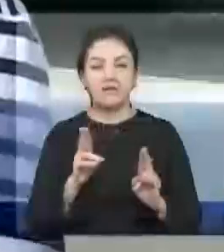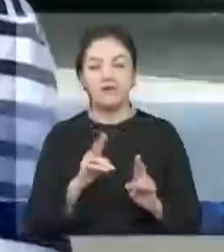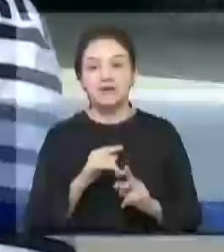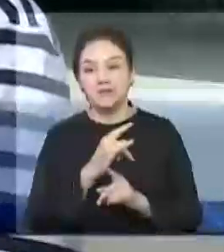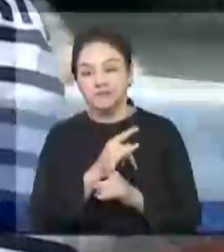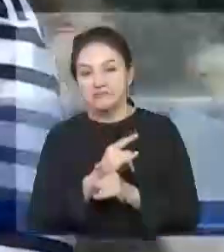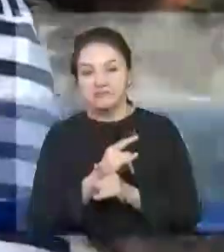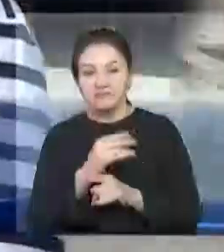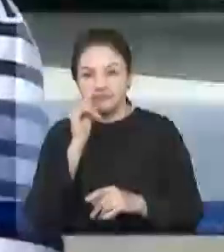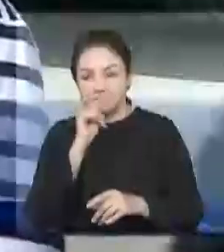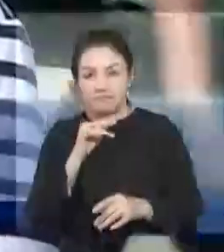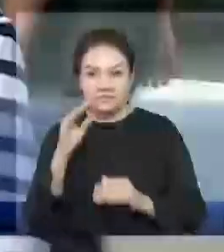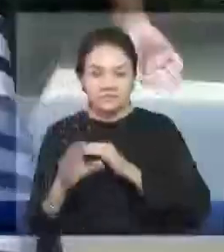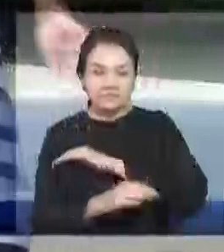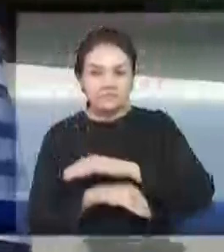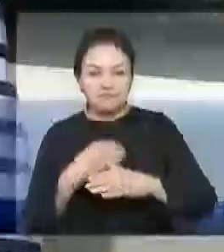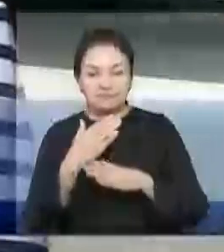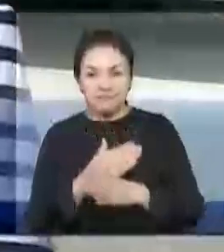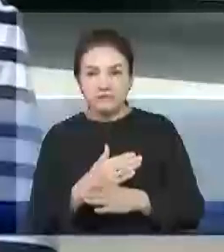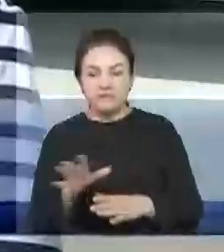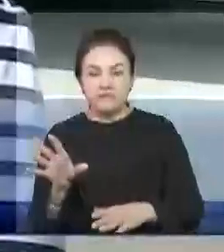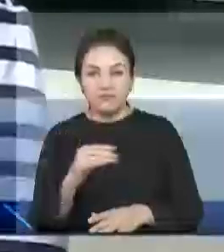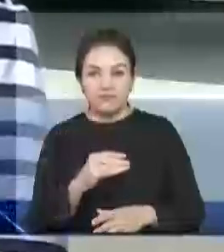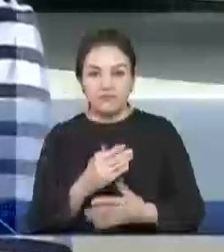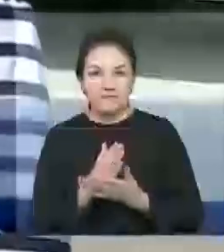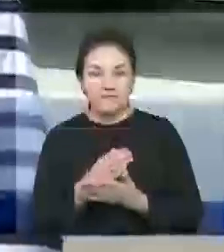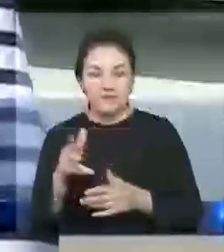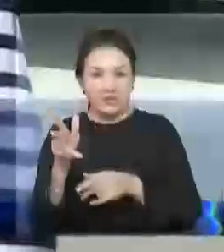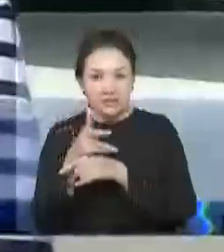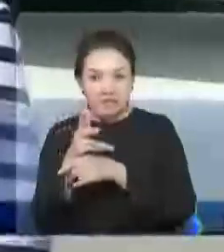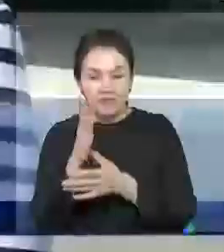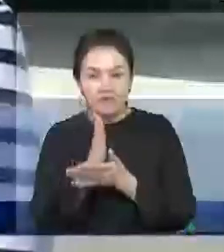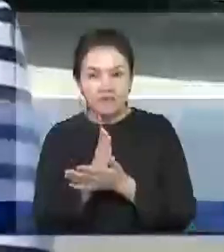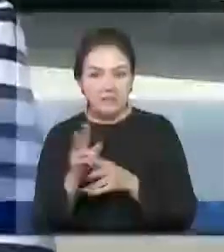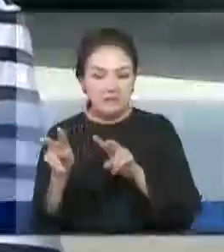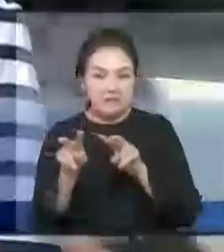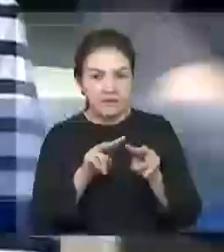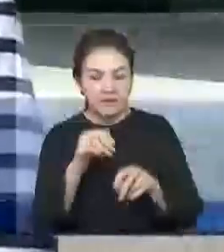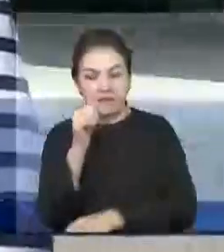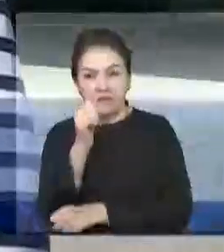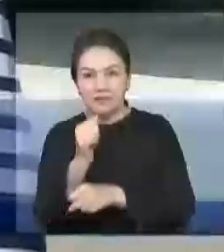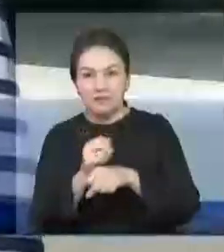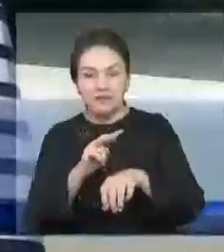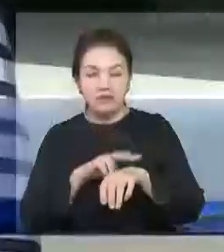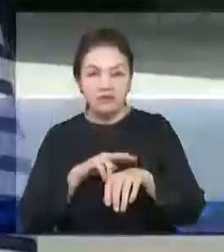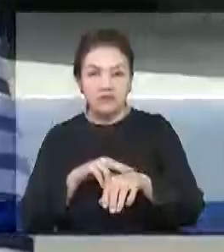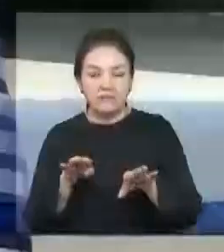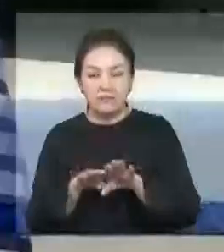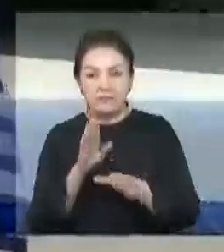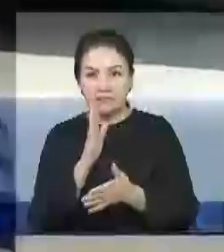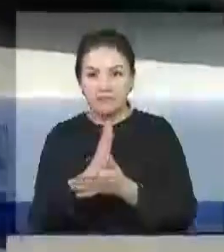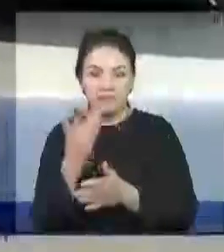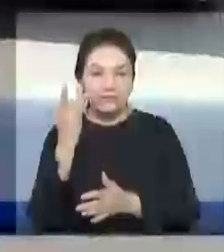ложно обвиняет нас в краже помощи. По всему периметру расположены камеры, за нами наблюдают сотрудники полиции. Также здесь